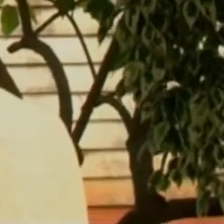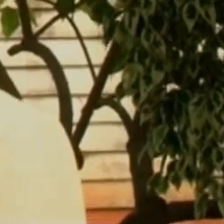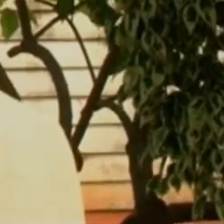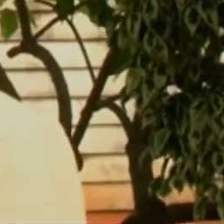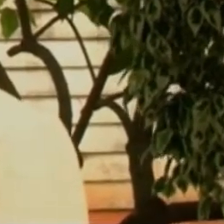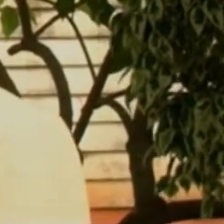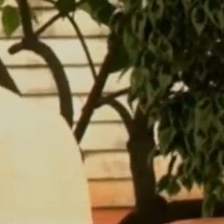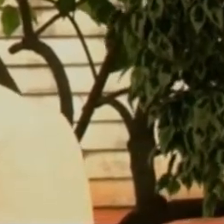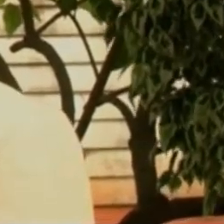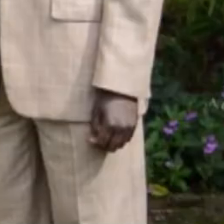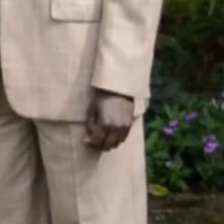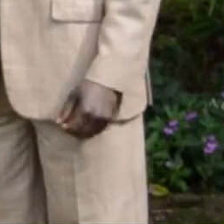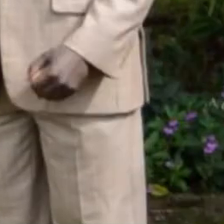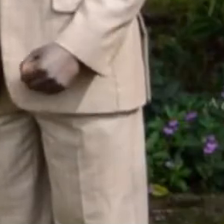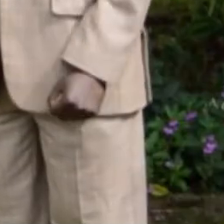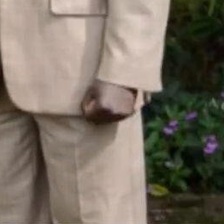anodaidzwa.